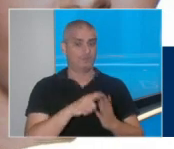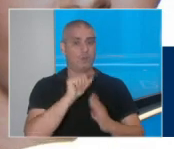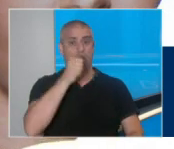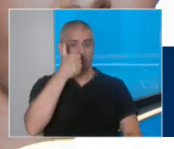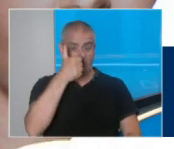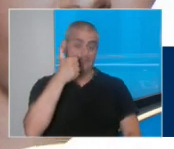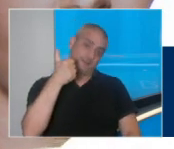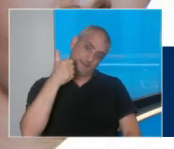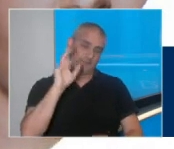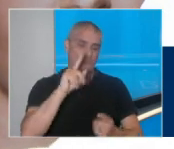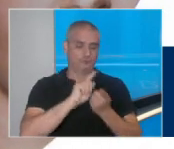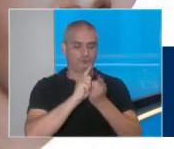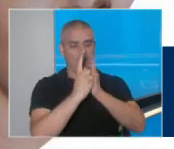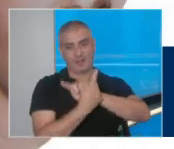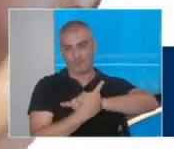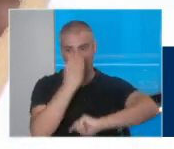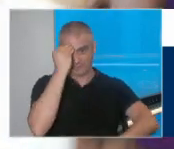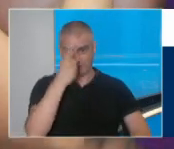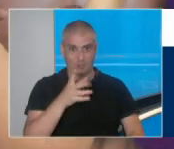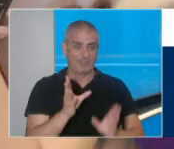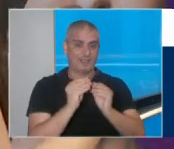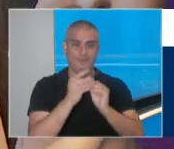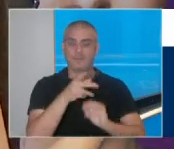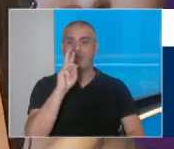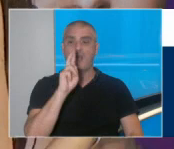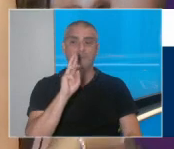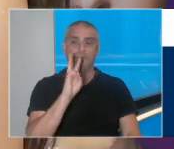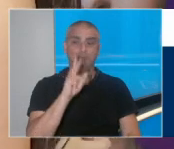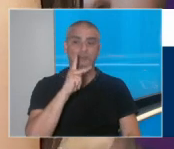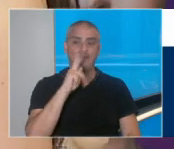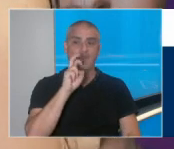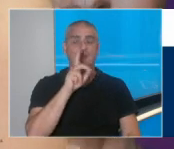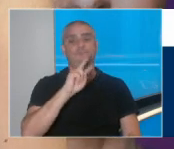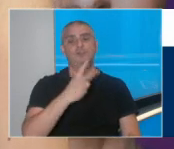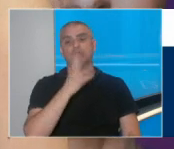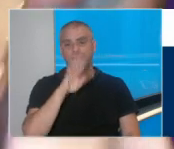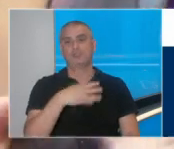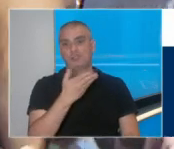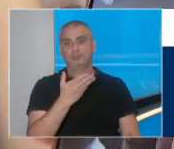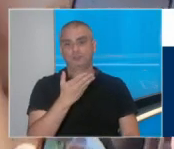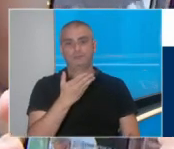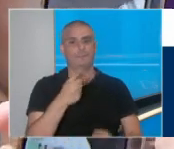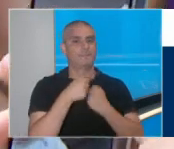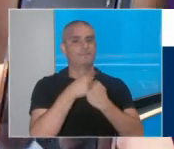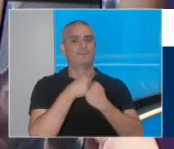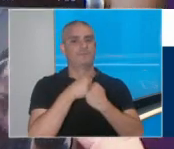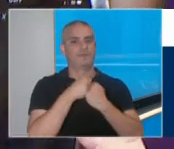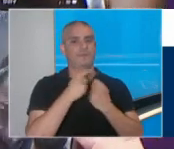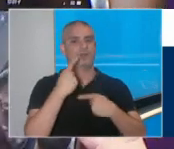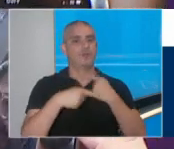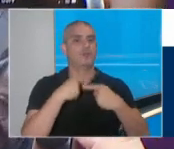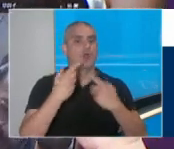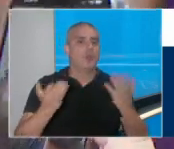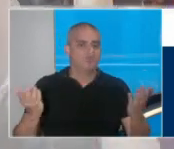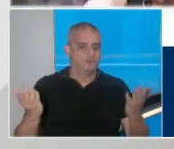כראשונה, יש שם איזה חילוף כזה, אם אתה זוכר, עם רם שפע, ושוב פעם יש שם גם את המאבק הבין דורי, נקרא